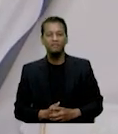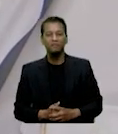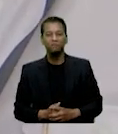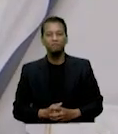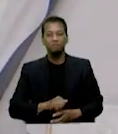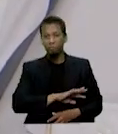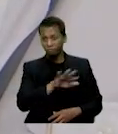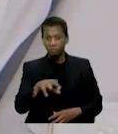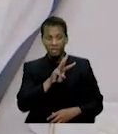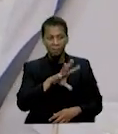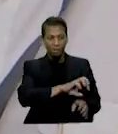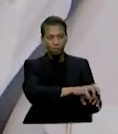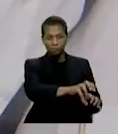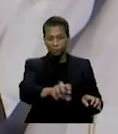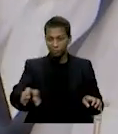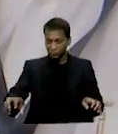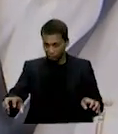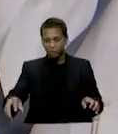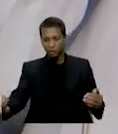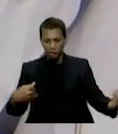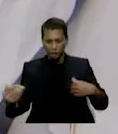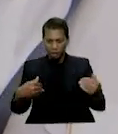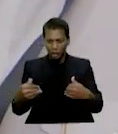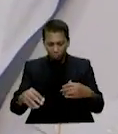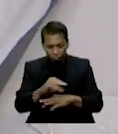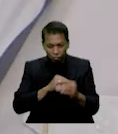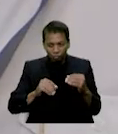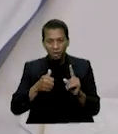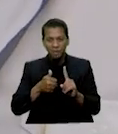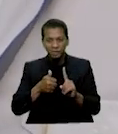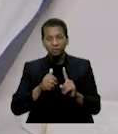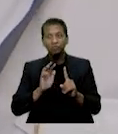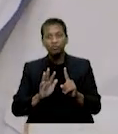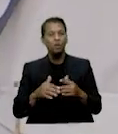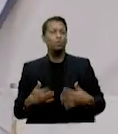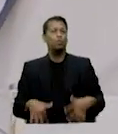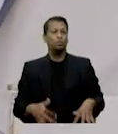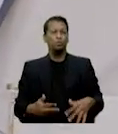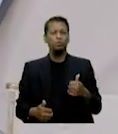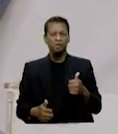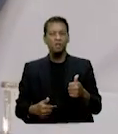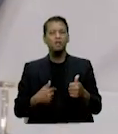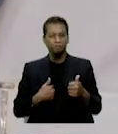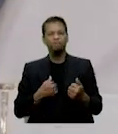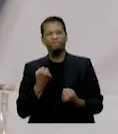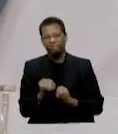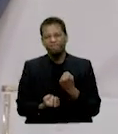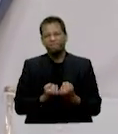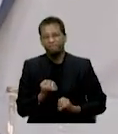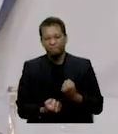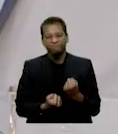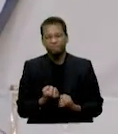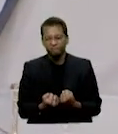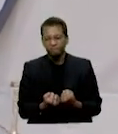35 pengprov hadir pada Munas ke-16 kali ini. Tentunya saya akan berusaha sebaik mungkin untuk memperbaiki biliar